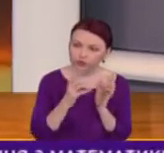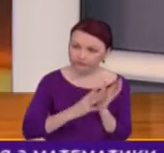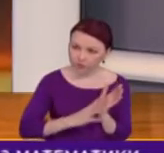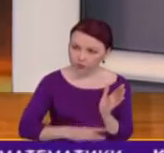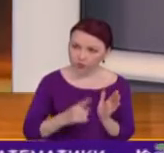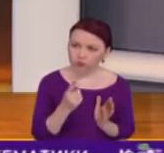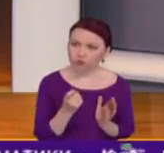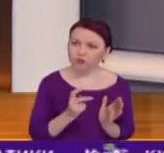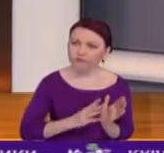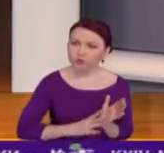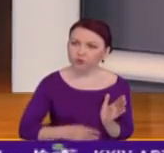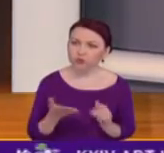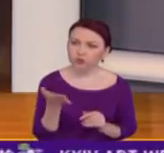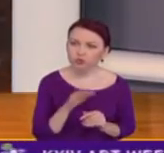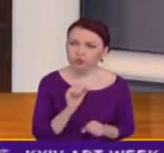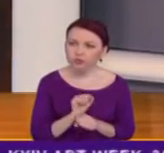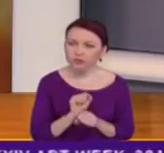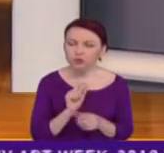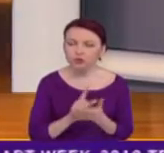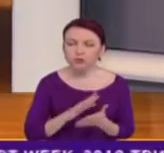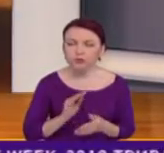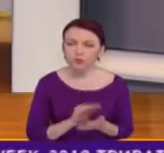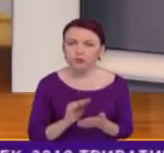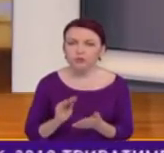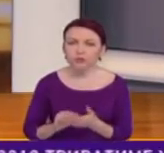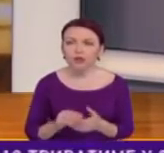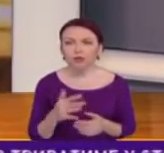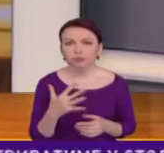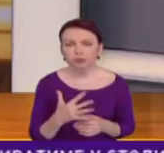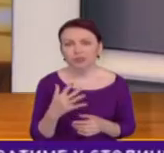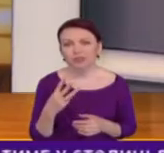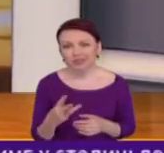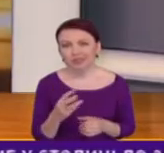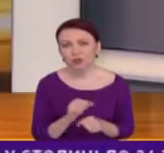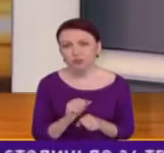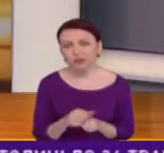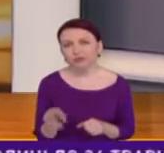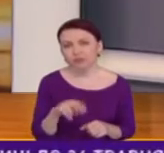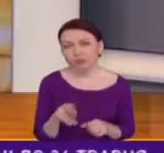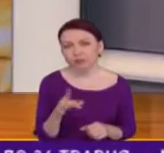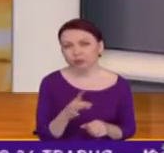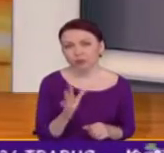В Деснянському районі 53 зупинки от з таким розривом. Угу. Що